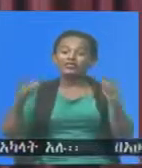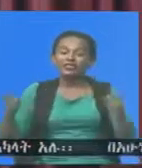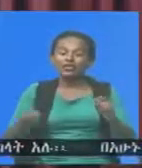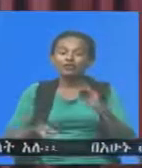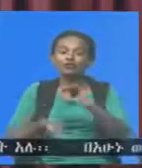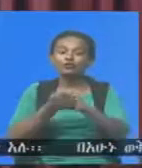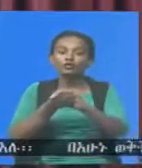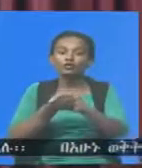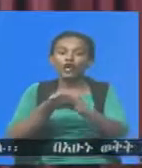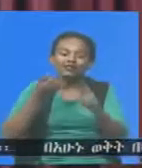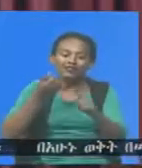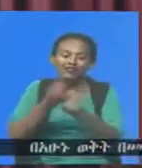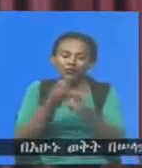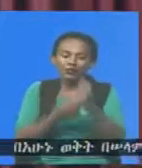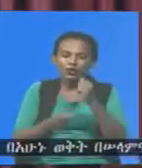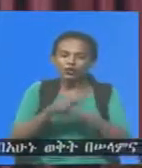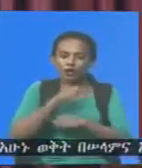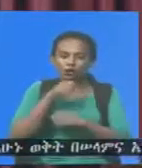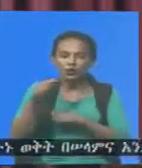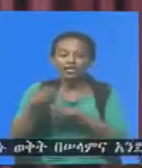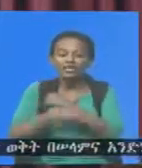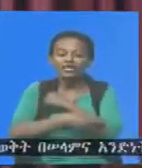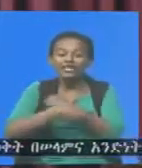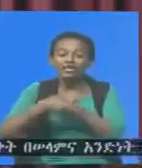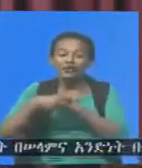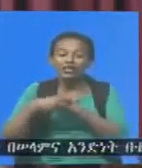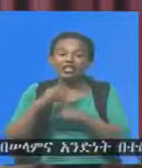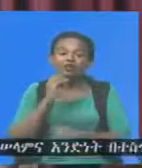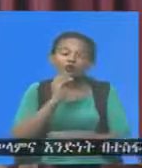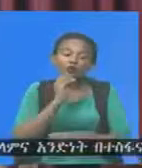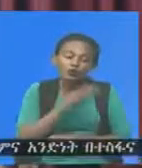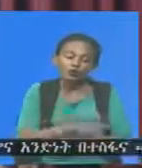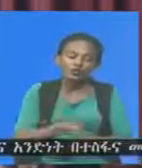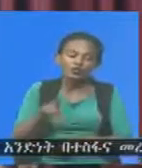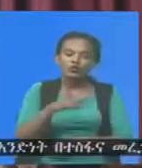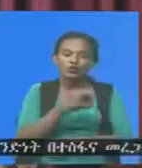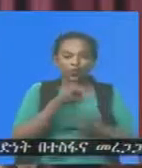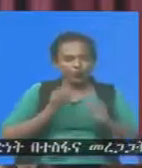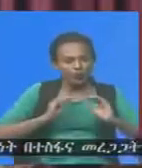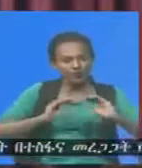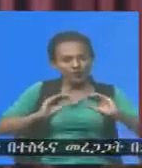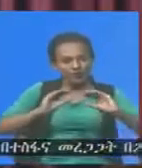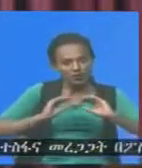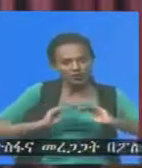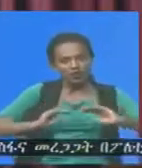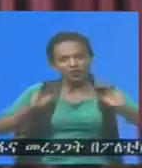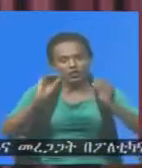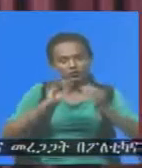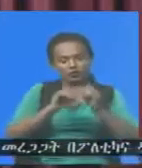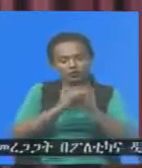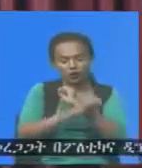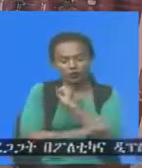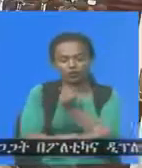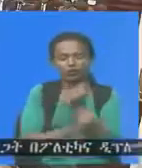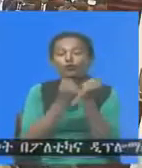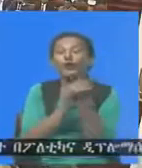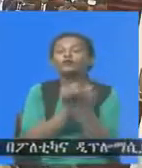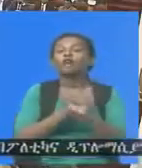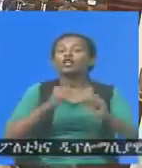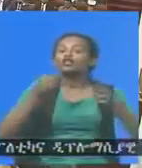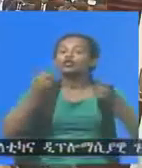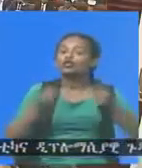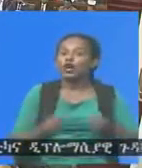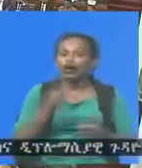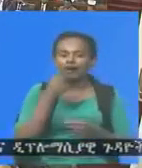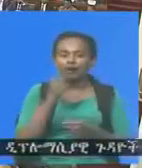ብቻ ሳይሆን ሌብነት ብልሹነት መሆኑን በማስተማር ጭምር ከመሰረቱ መፍታት ይቻላል።